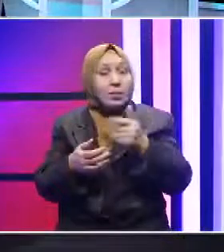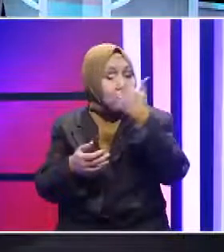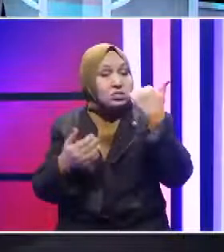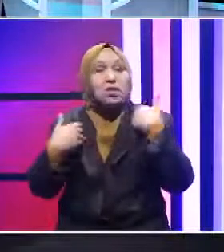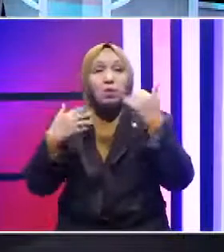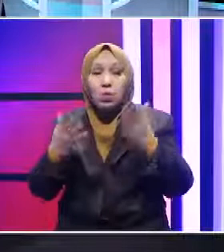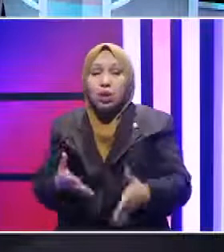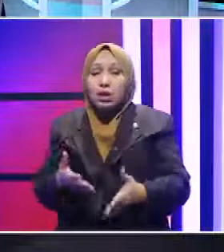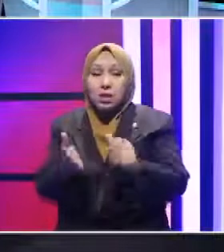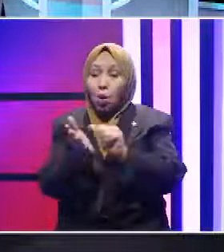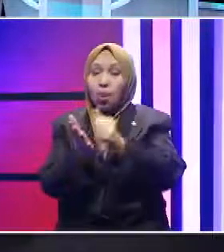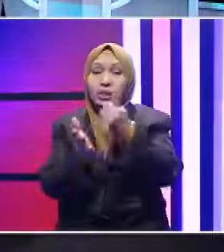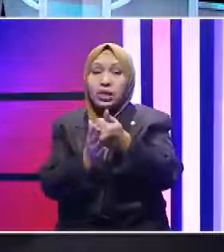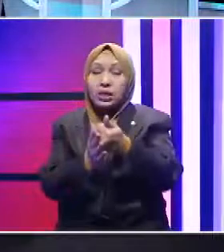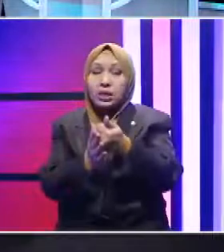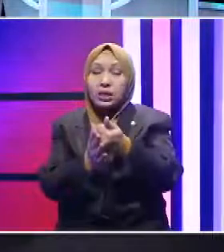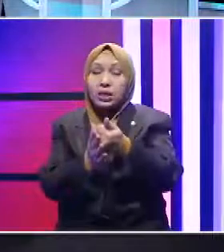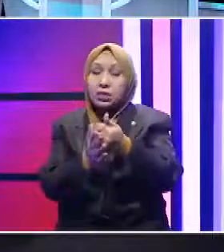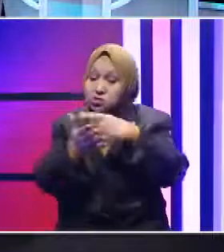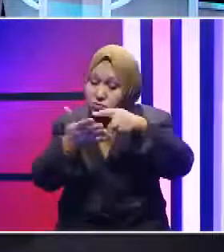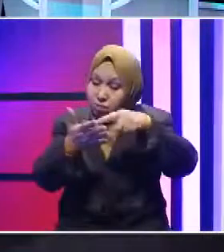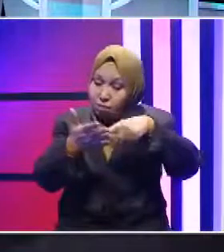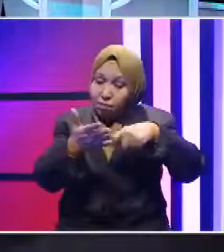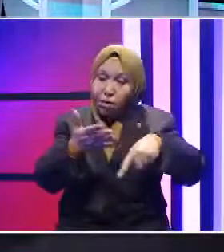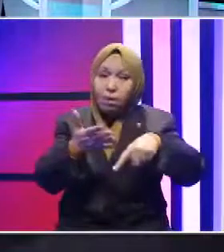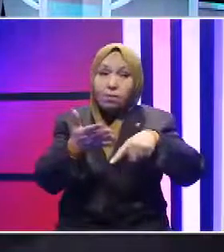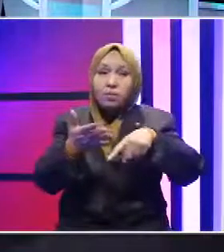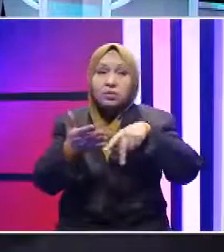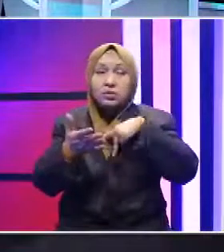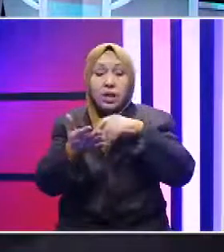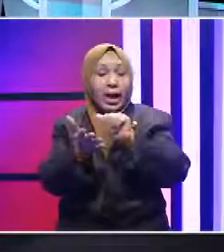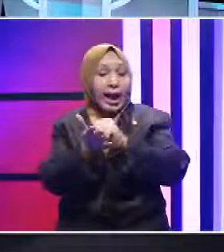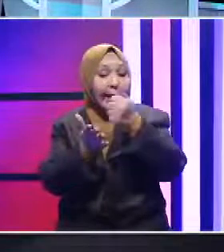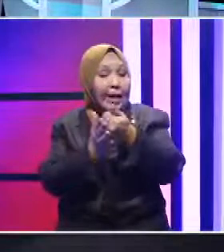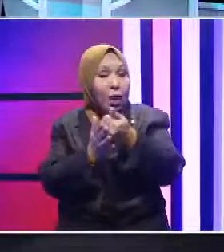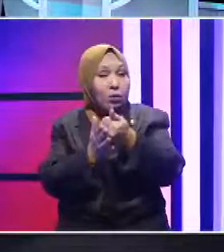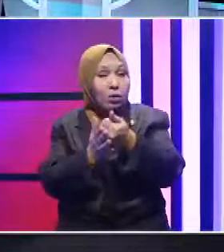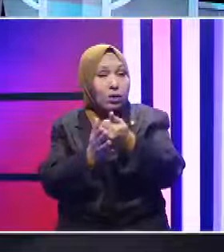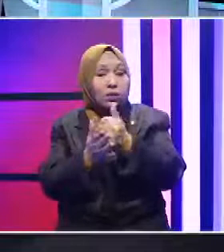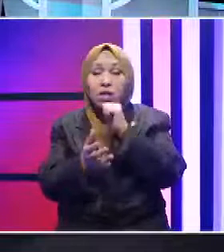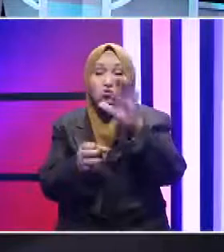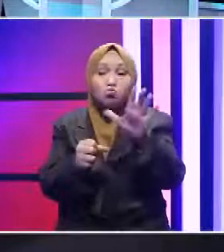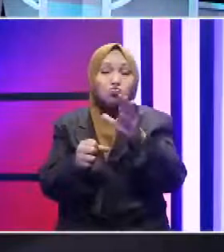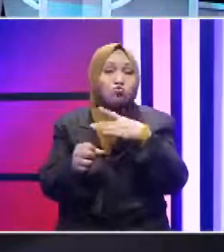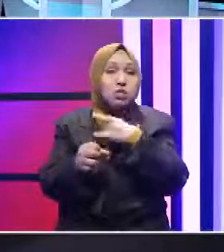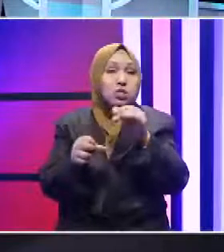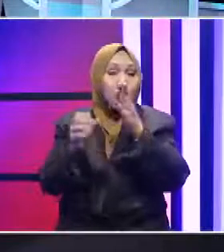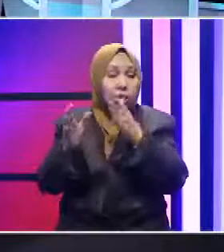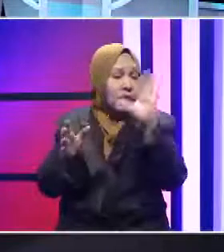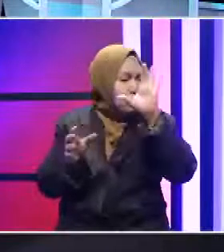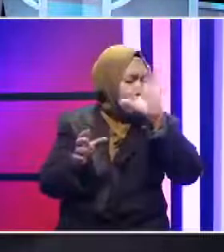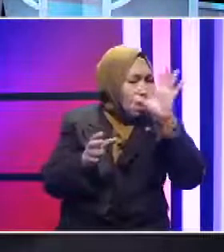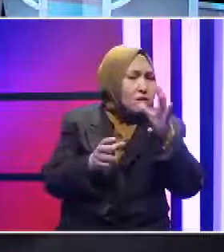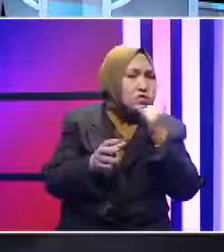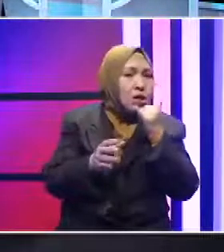orang, dia auditor Ustaz ya. Auditor, dia check orang punya apa, account dan sebagainya. Kalau dia tak suka orang tu, dia cari kesalahan.